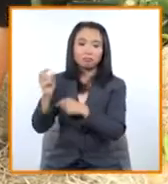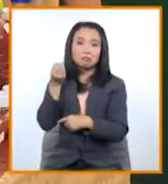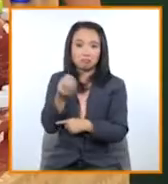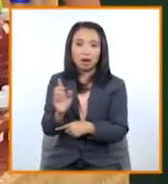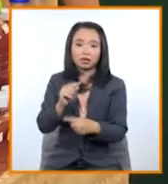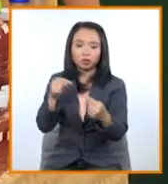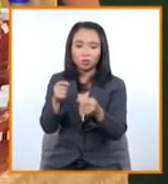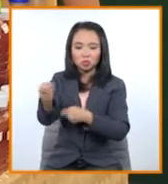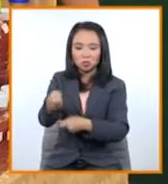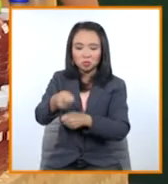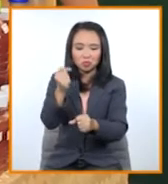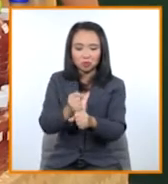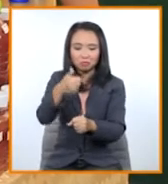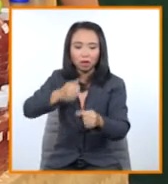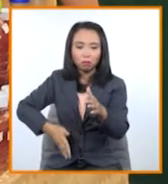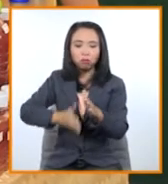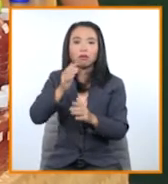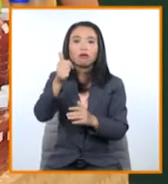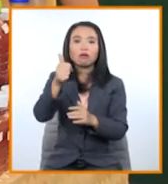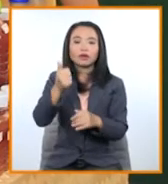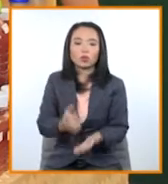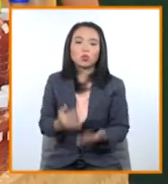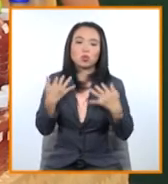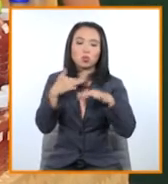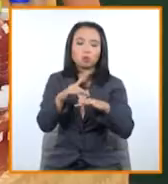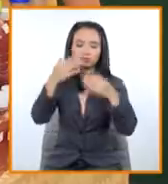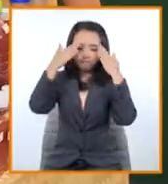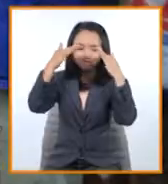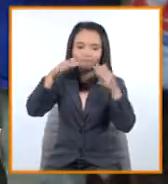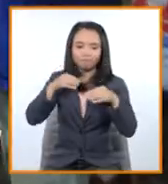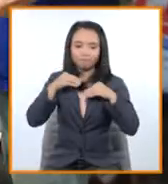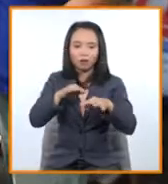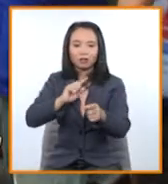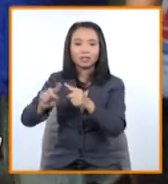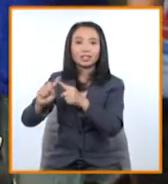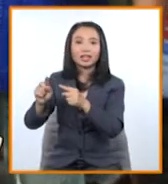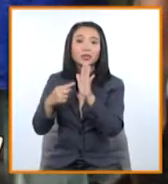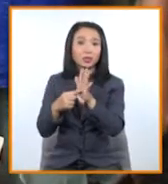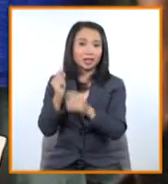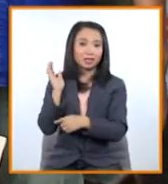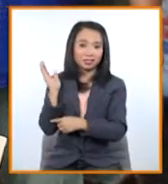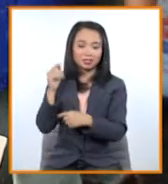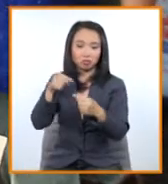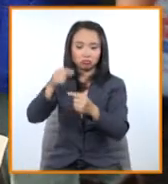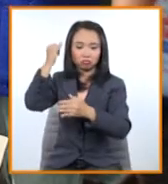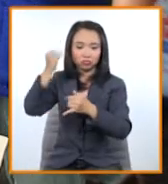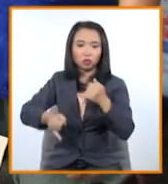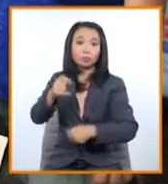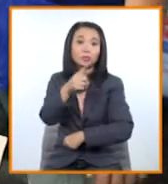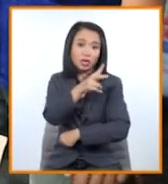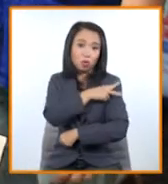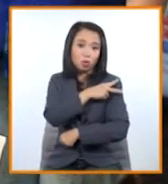ความสำเร็จในการทำเกษตรอินทรีย์มาร่วมถ่ายทอดประสบการณ์อย่างอภิชาติสุภจัญญารักษ์จบการศึกษาระดับปริญญ